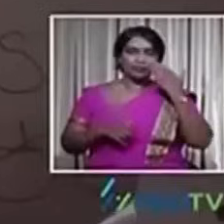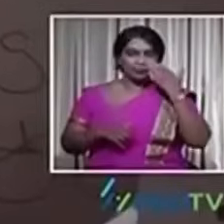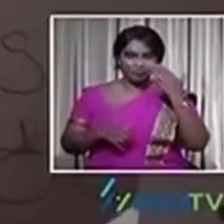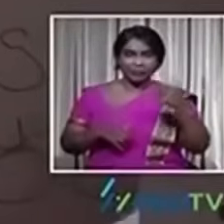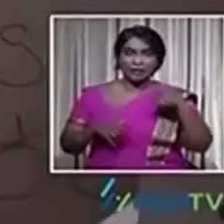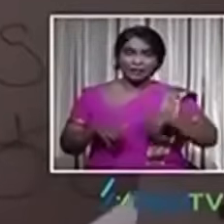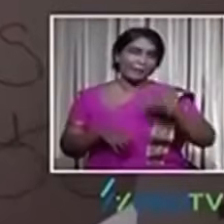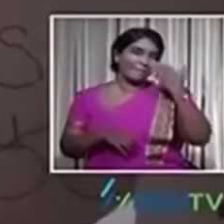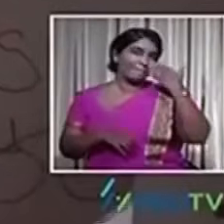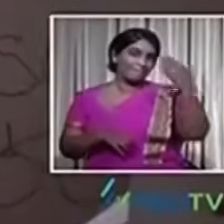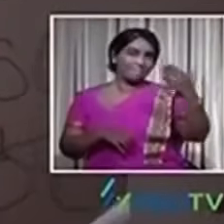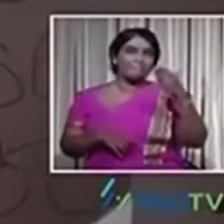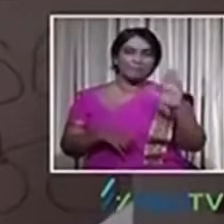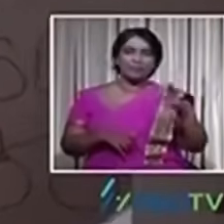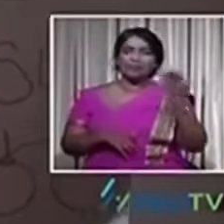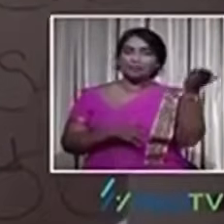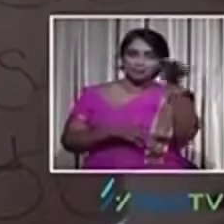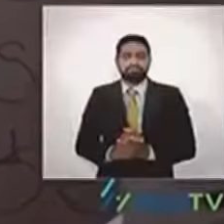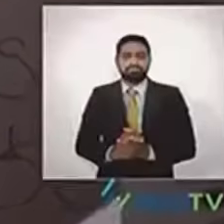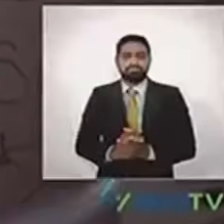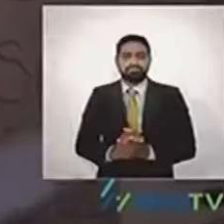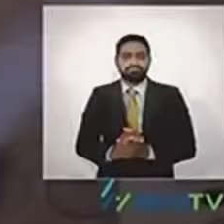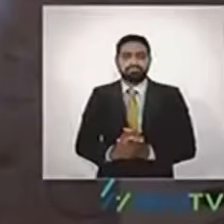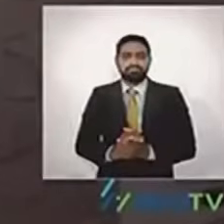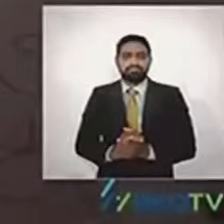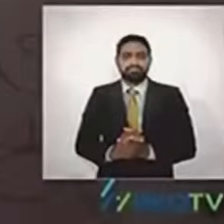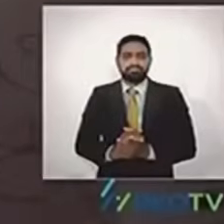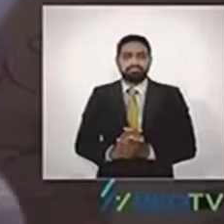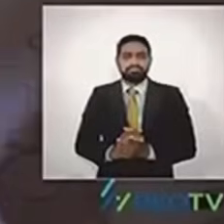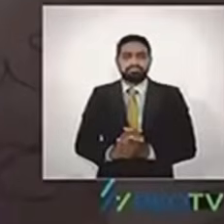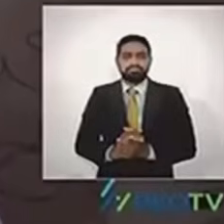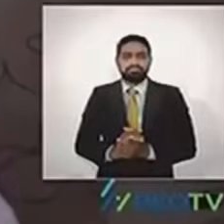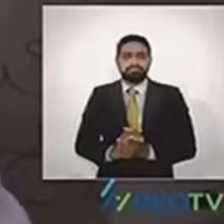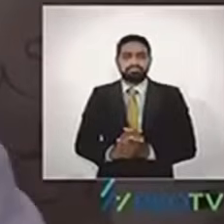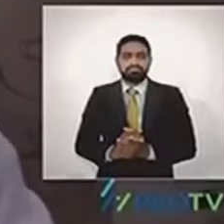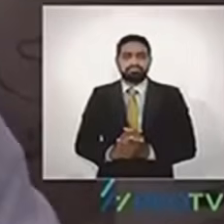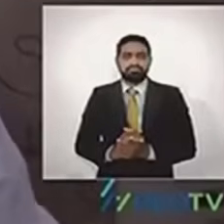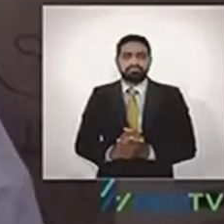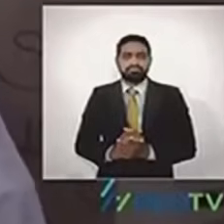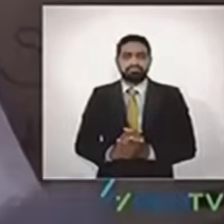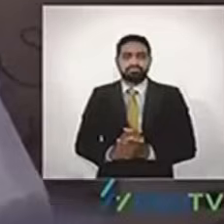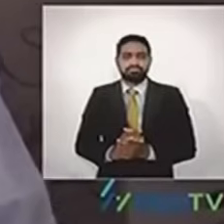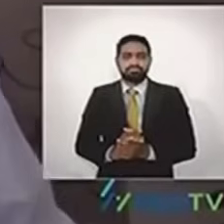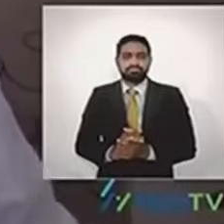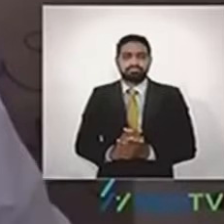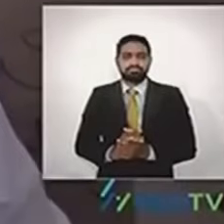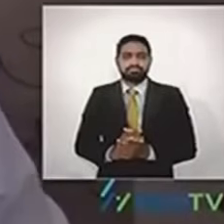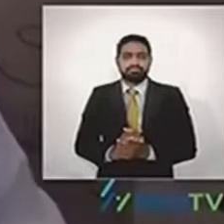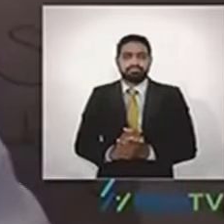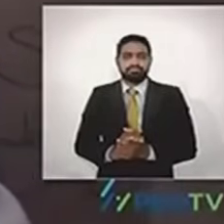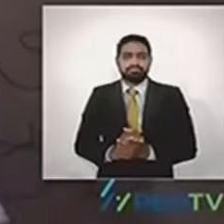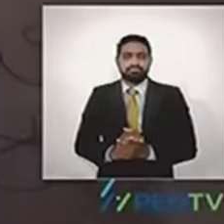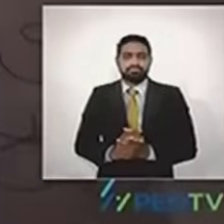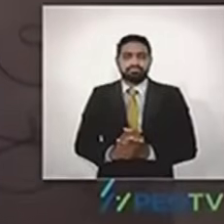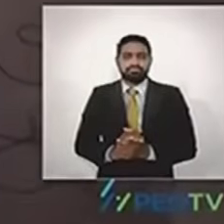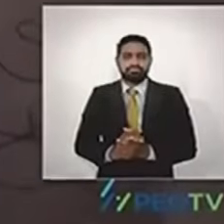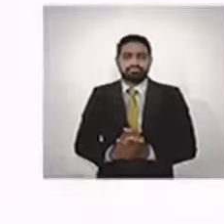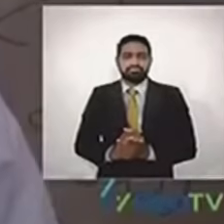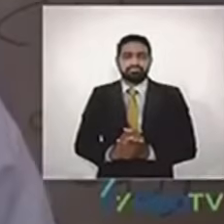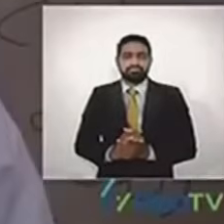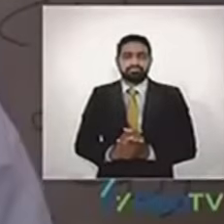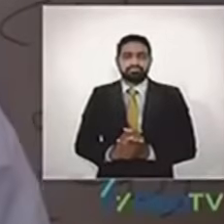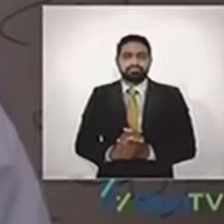අද මට පේනවා තමුන්නාසලා එක්කෙනෙක්වත් අර එක පිස්සෝ එක්කෙනෙක් දෙන්නේ කැරෙන්න කවුරුත් මේක බේරගන්න කටයුතු